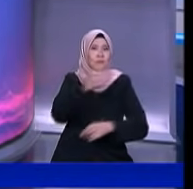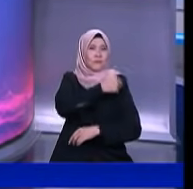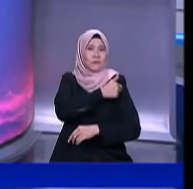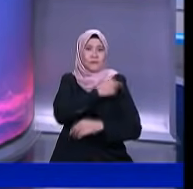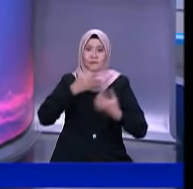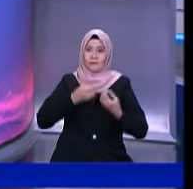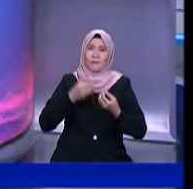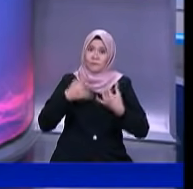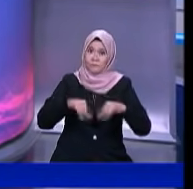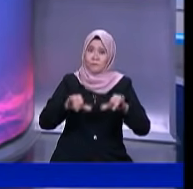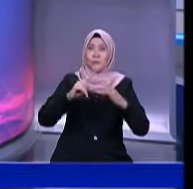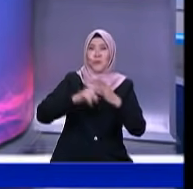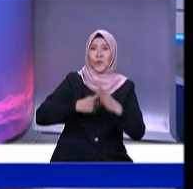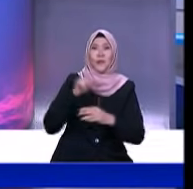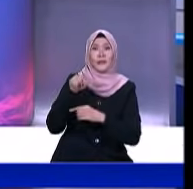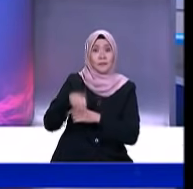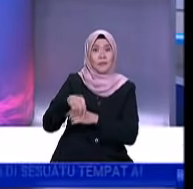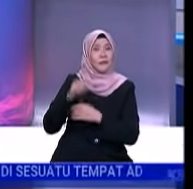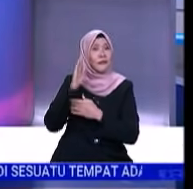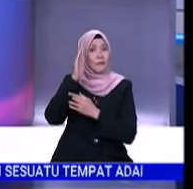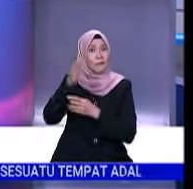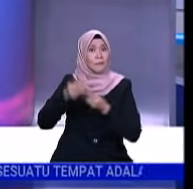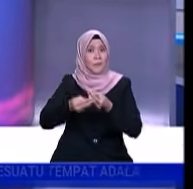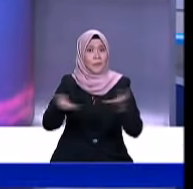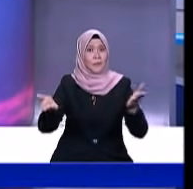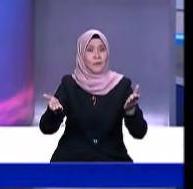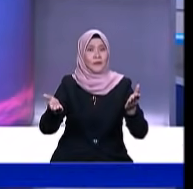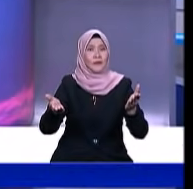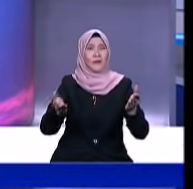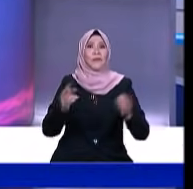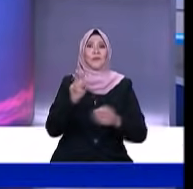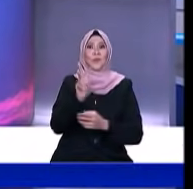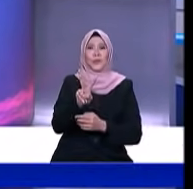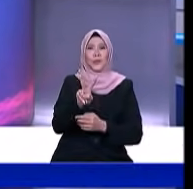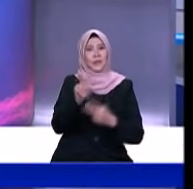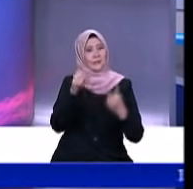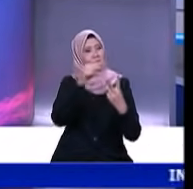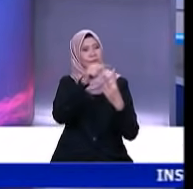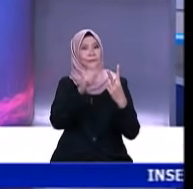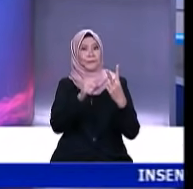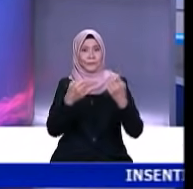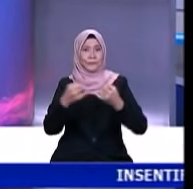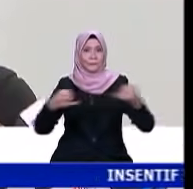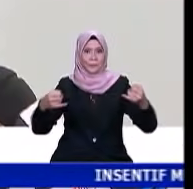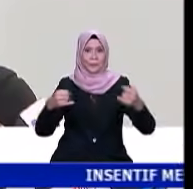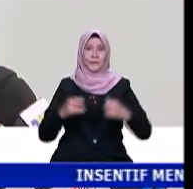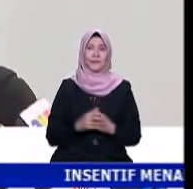pada bulan ini dengan keutamaan diberikan berdasarkan dua kriteria.